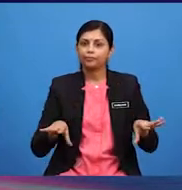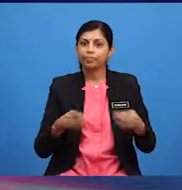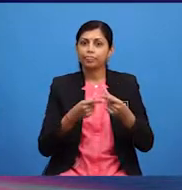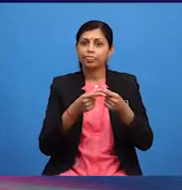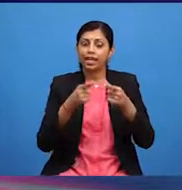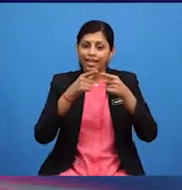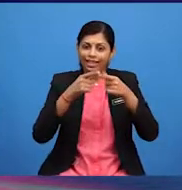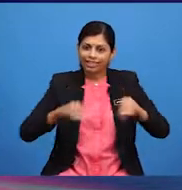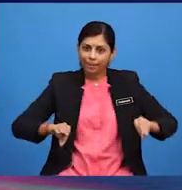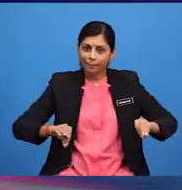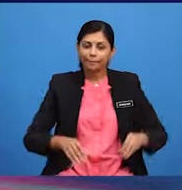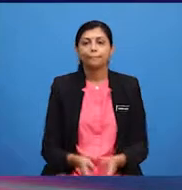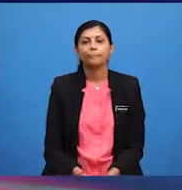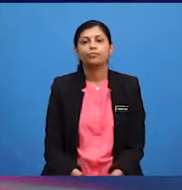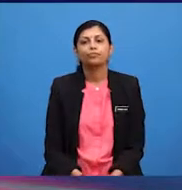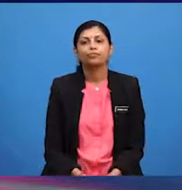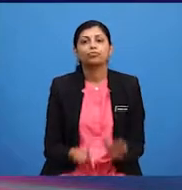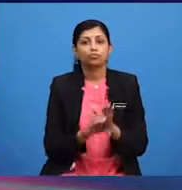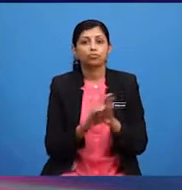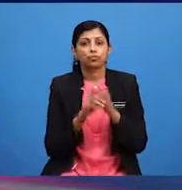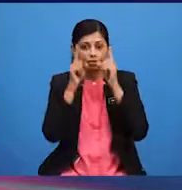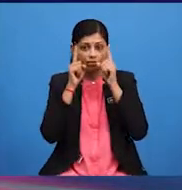contoh lakaran perspektif.